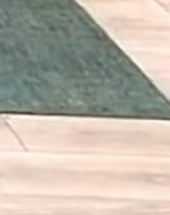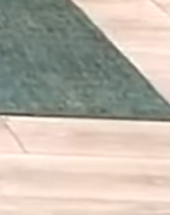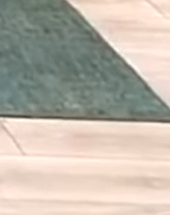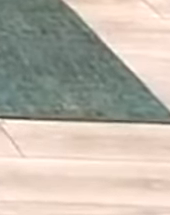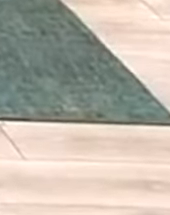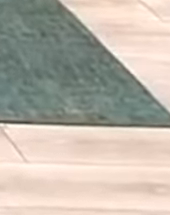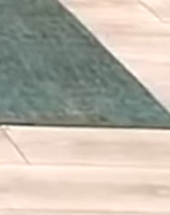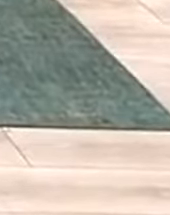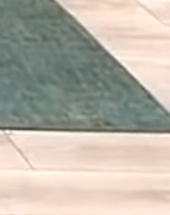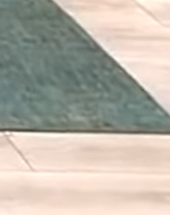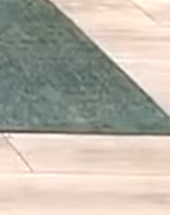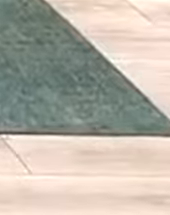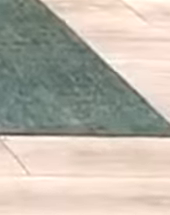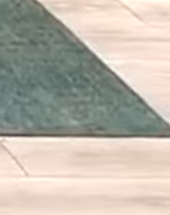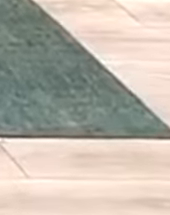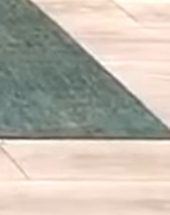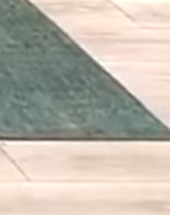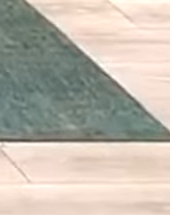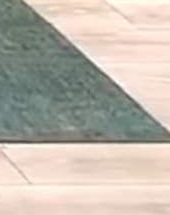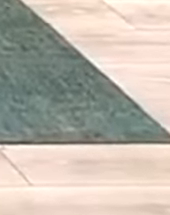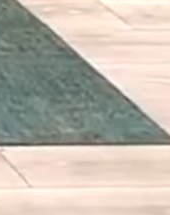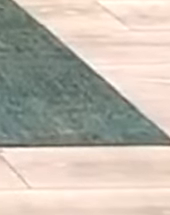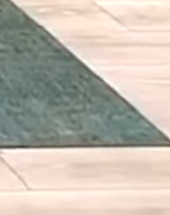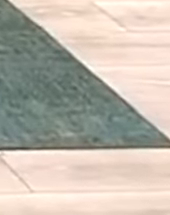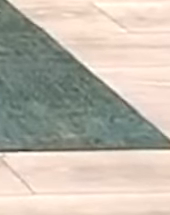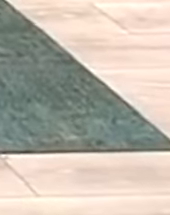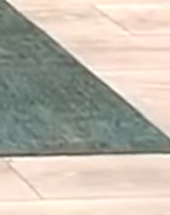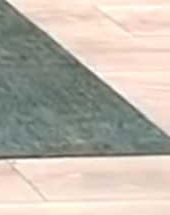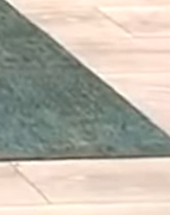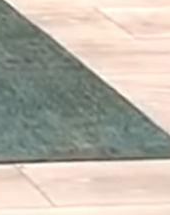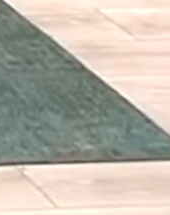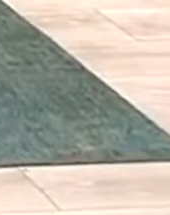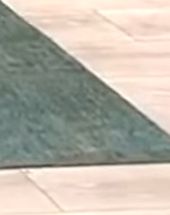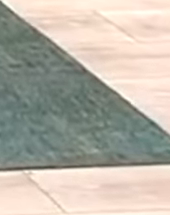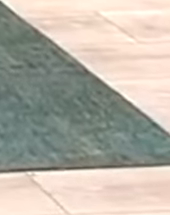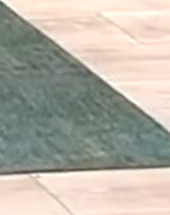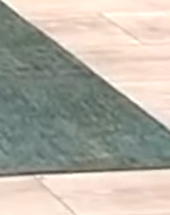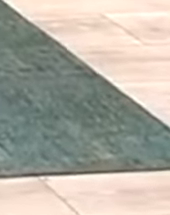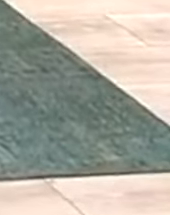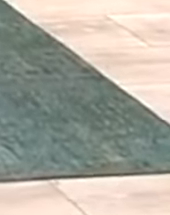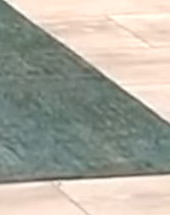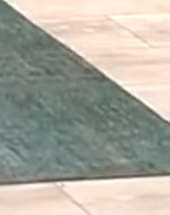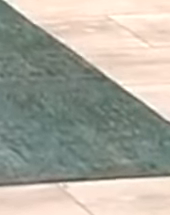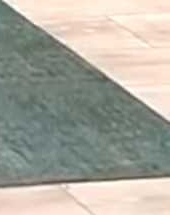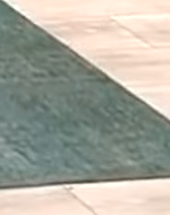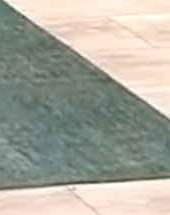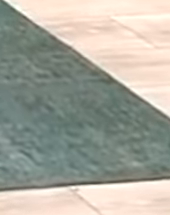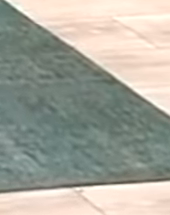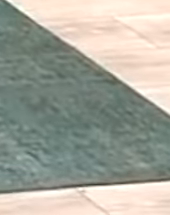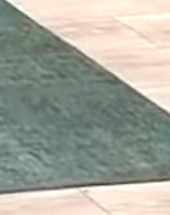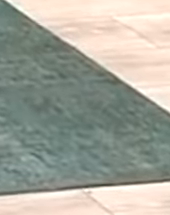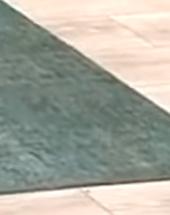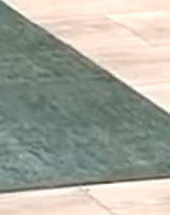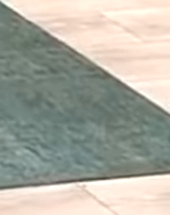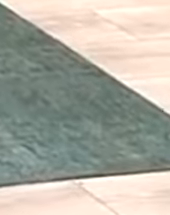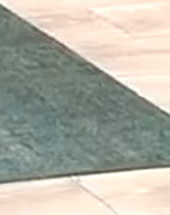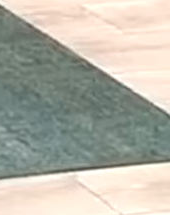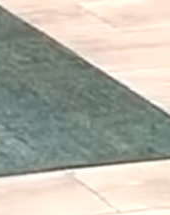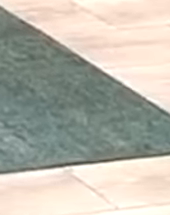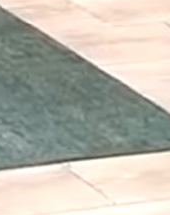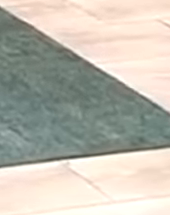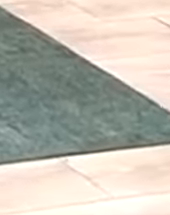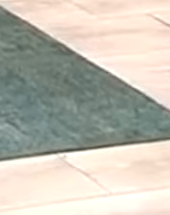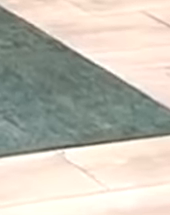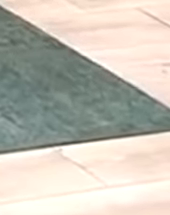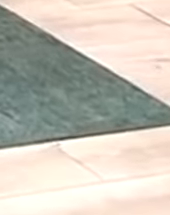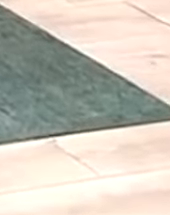10 gün. Aynen. Orada da aynı dili mi konuşuyorlar Fadila sizle? Evet yani bazı dilleri beraber yani aynı ama bazı